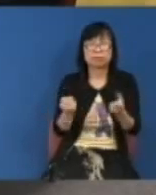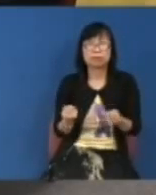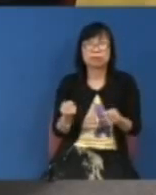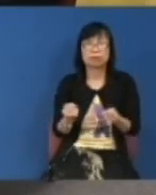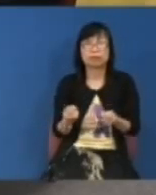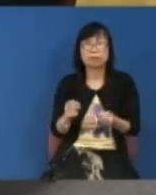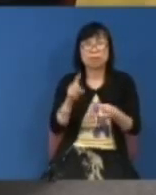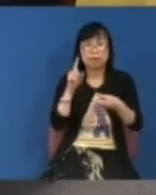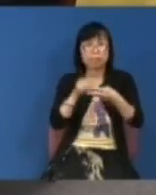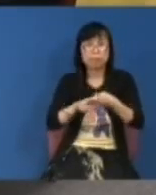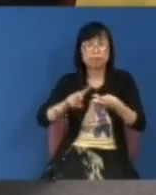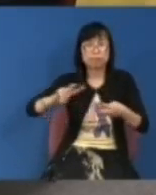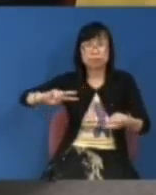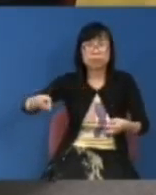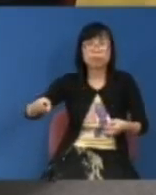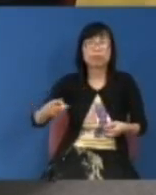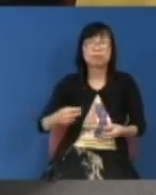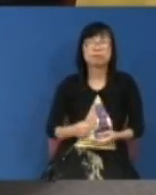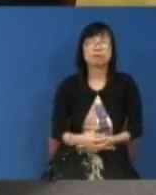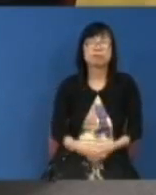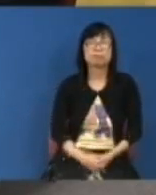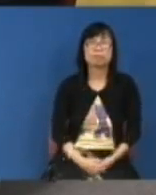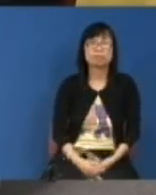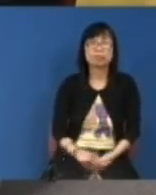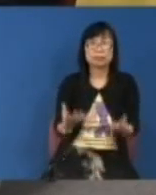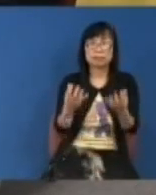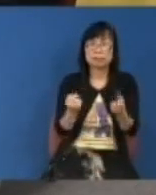爭取民主改革咯，係咪？爭取